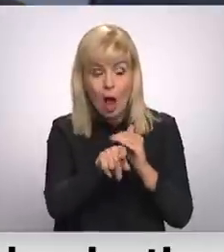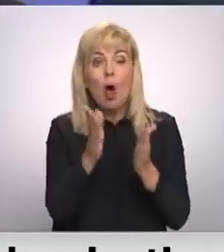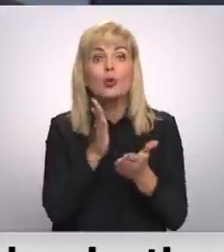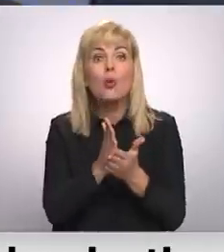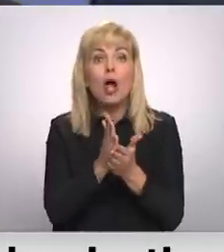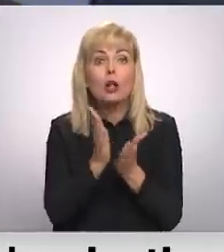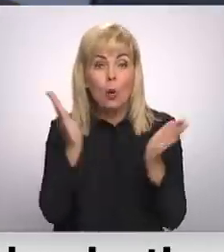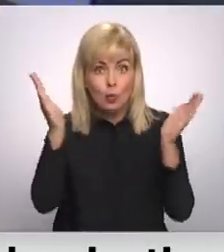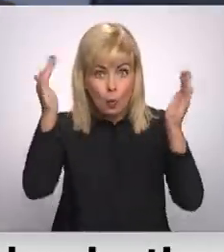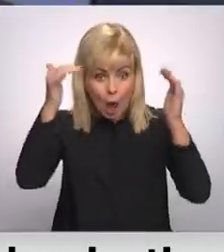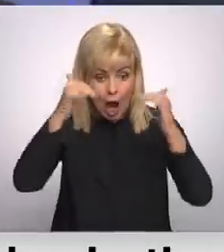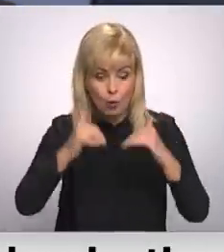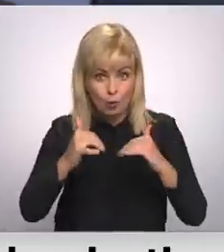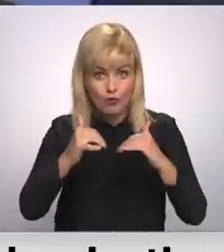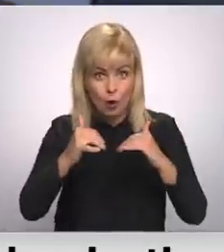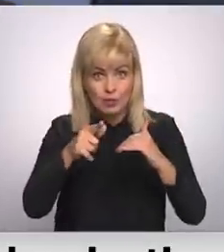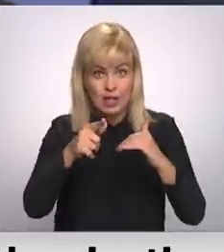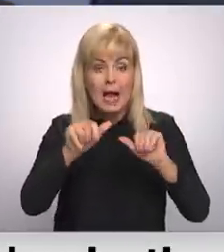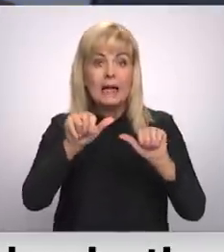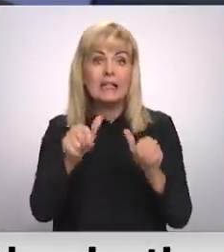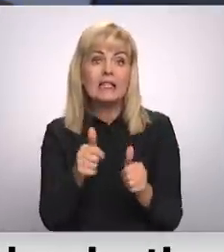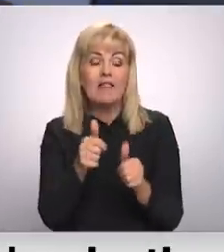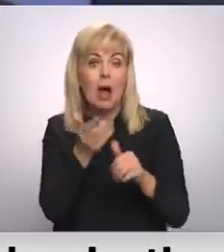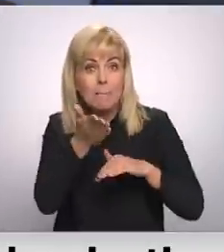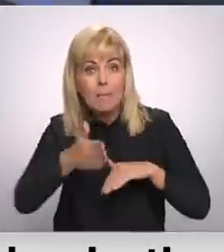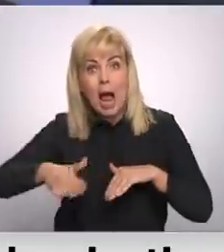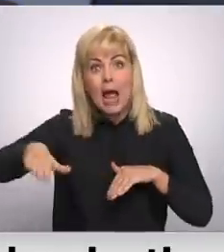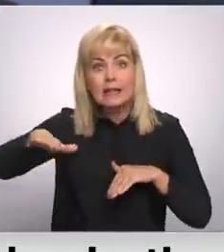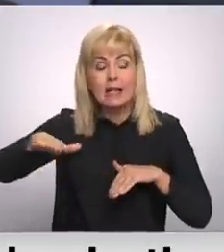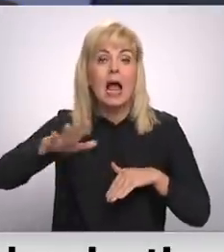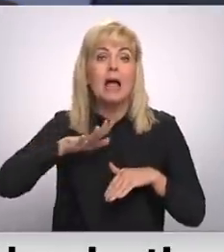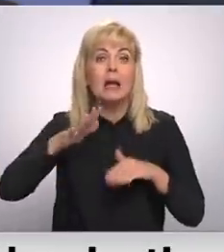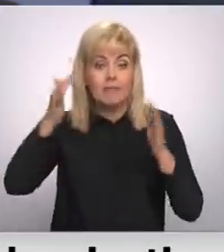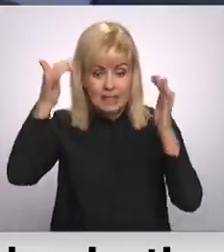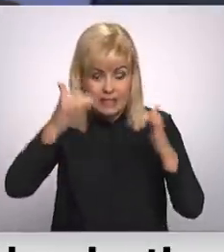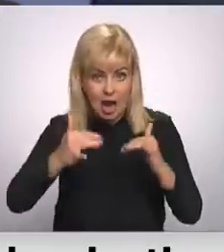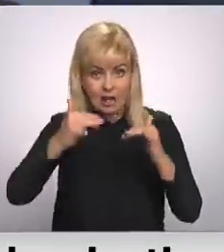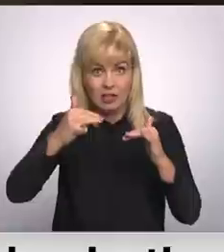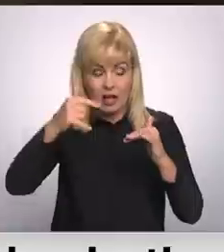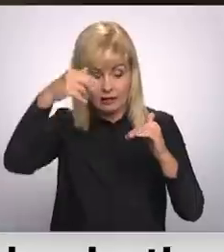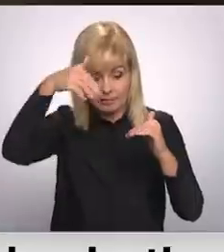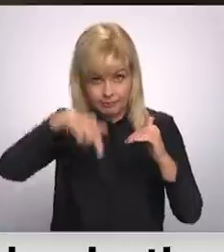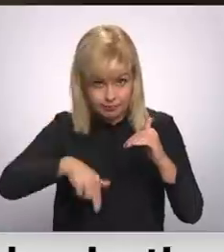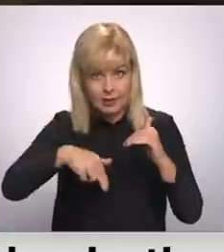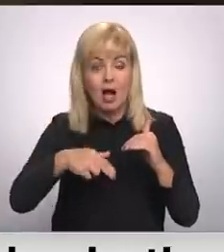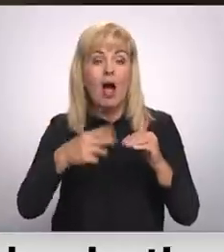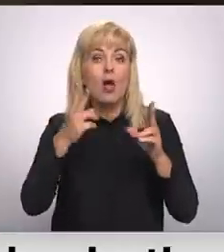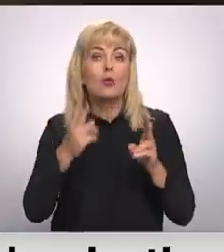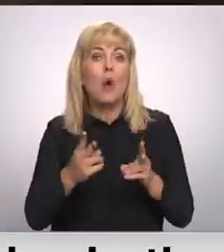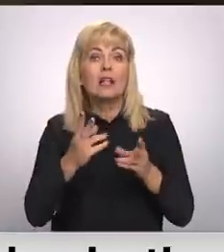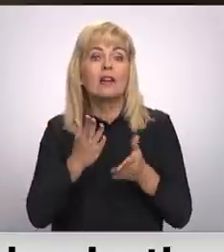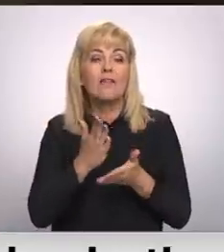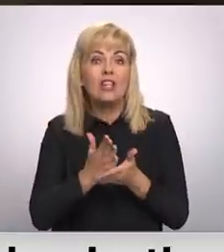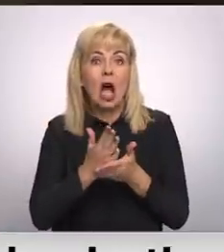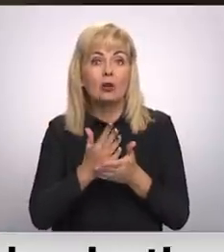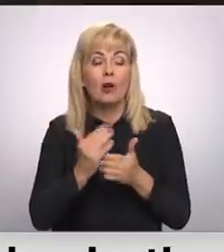notika nogrūvums un izveidojuša bedre iekrita frontālas iekrāvējs. Negadījuma vieta atradusies tieši